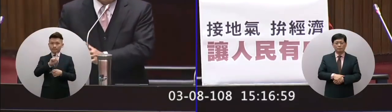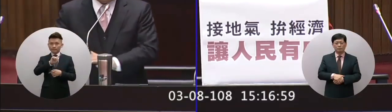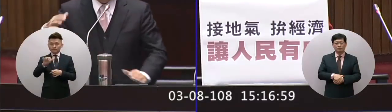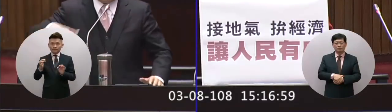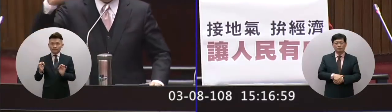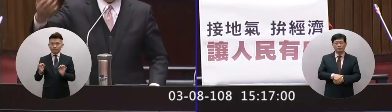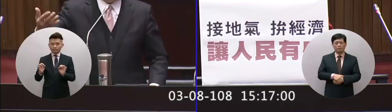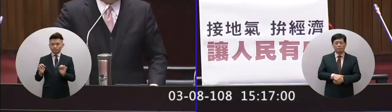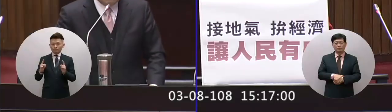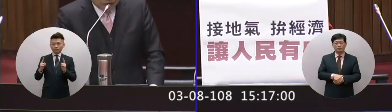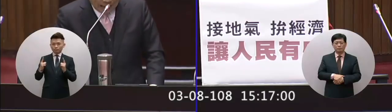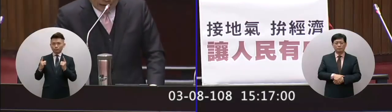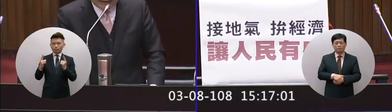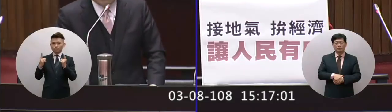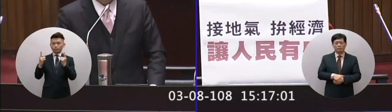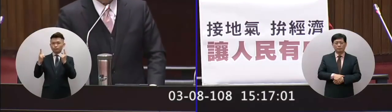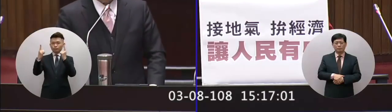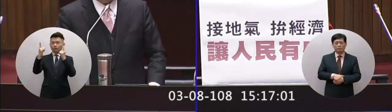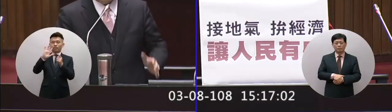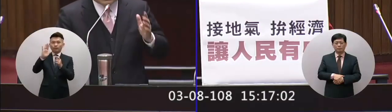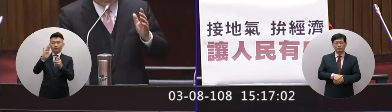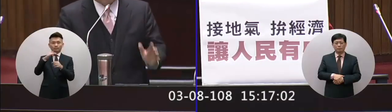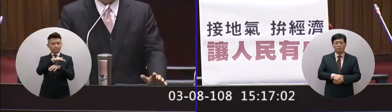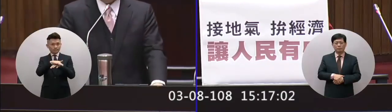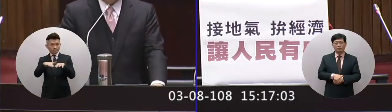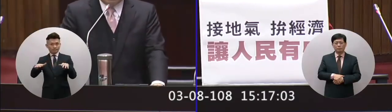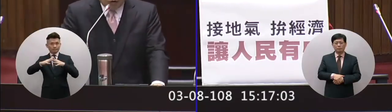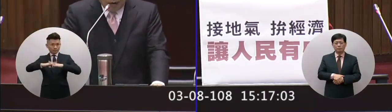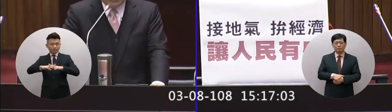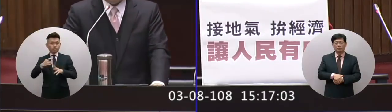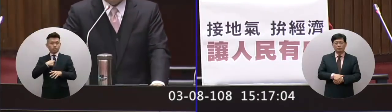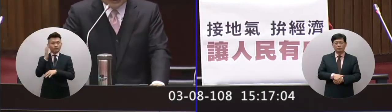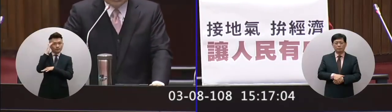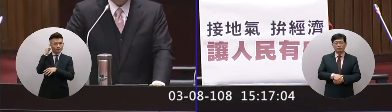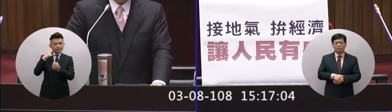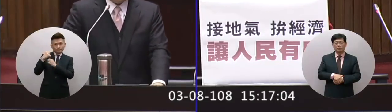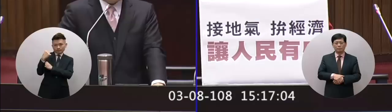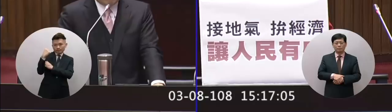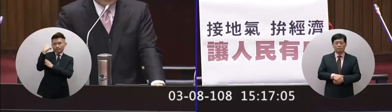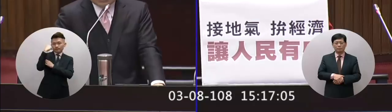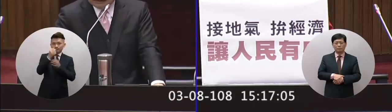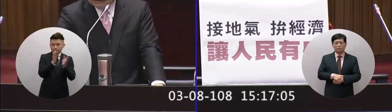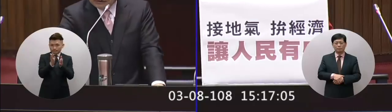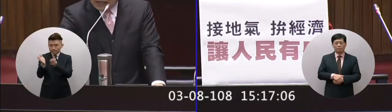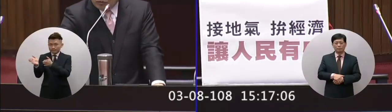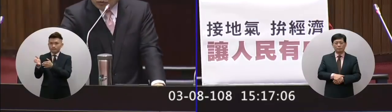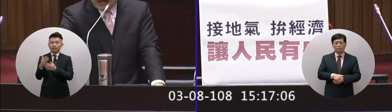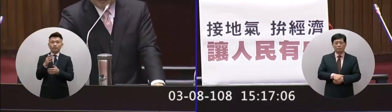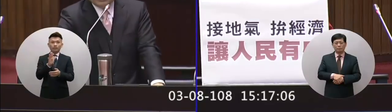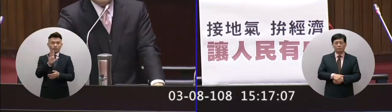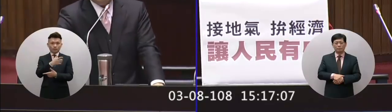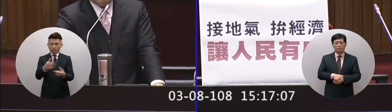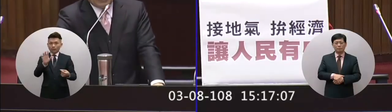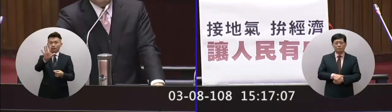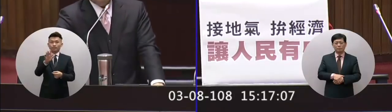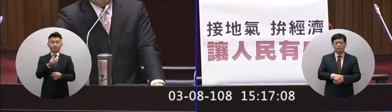价能够不要非要上涨，那这个也是政府做很多方面的努力。那怎么样子在物